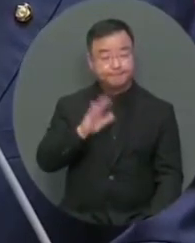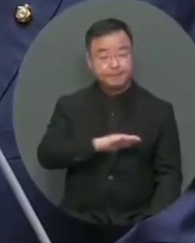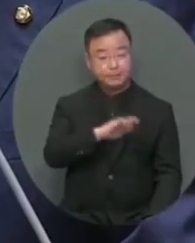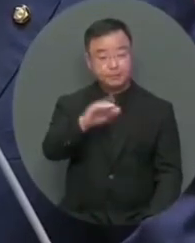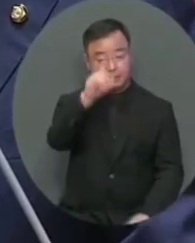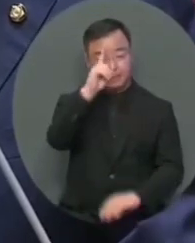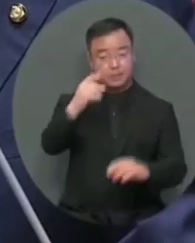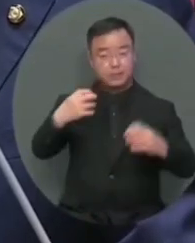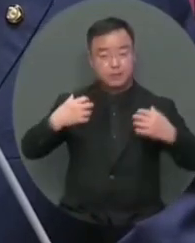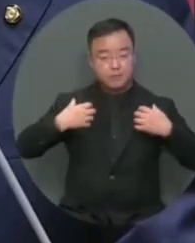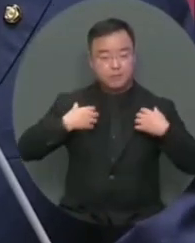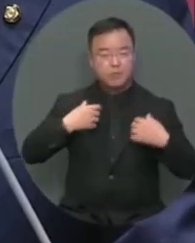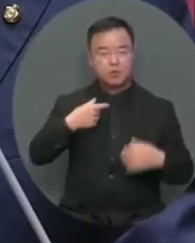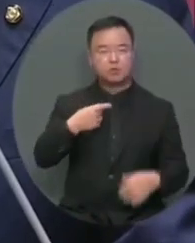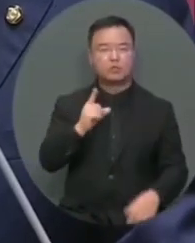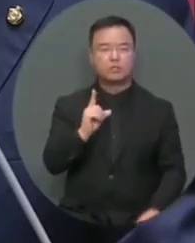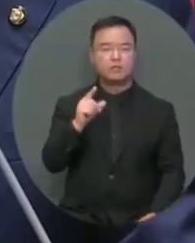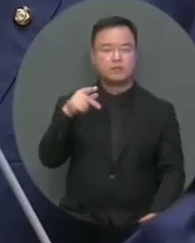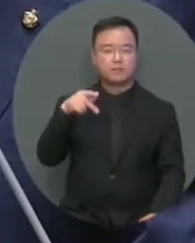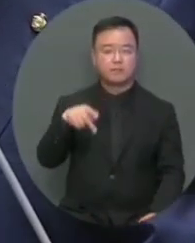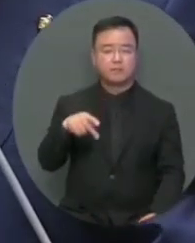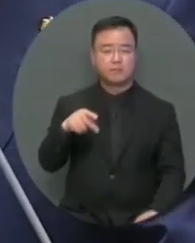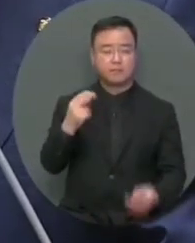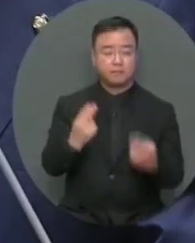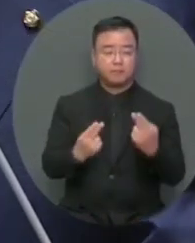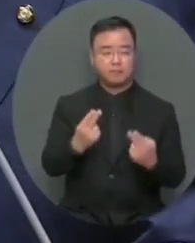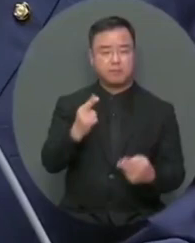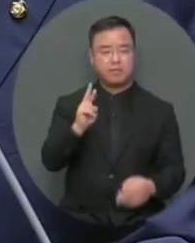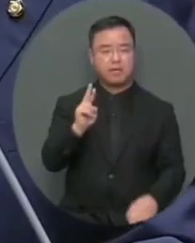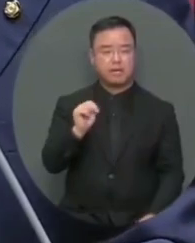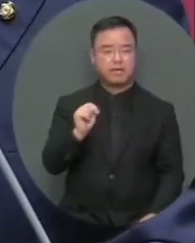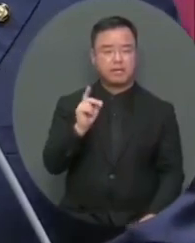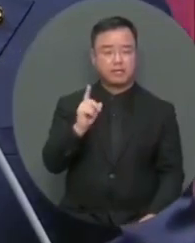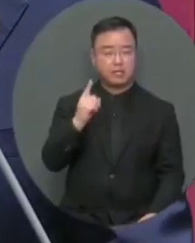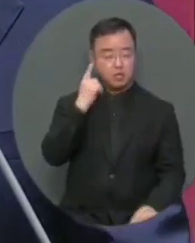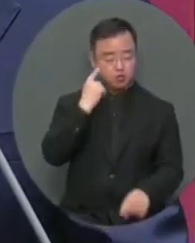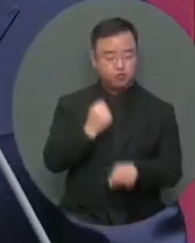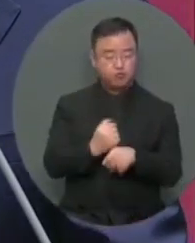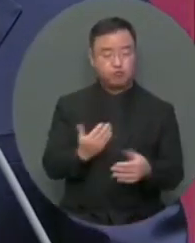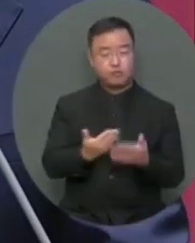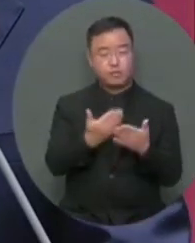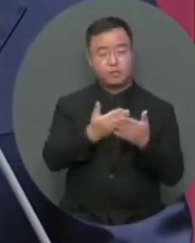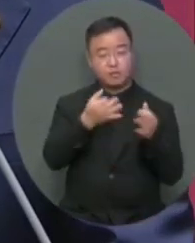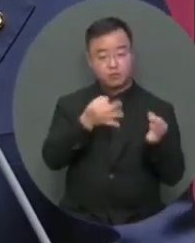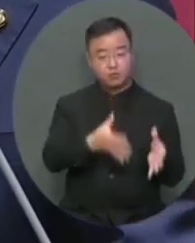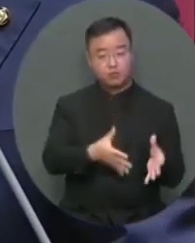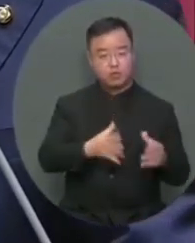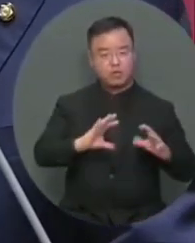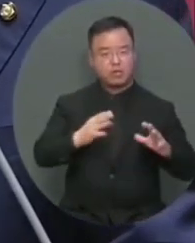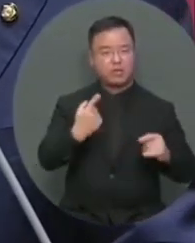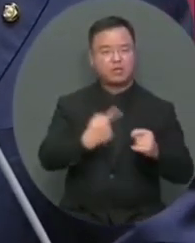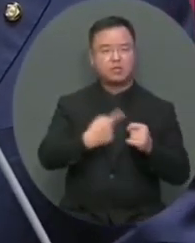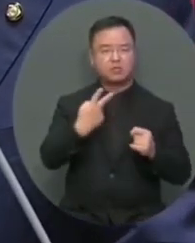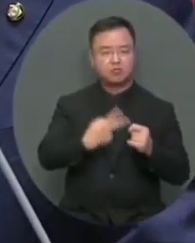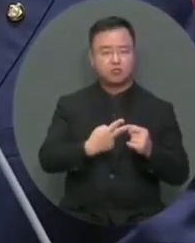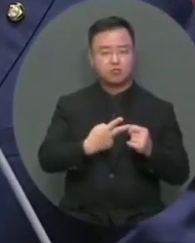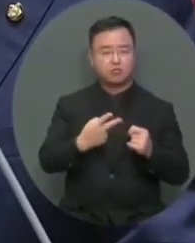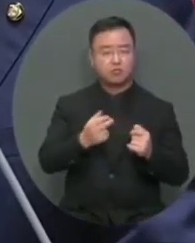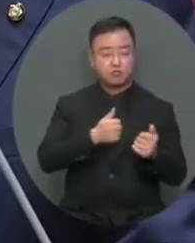정부는 GDP 대비 R&D 투자가 세계 1, 2위를 다투는 그러한 국가였습니다. 또